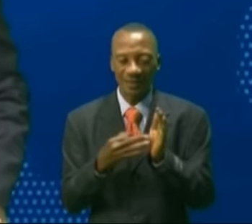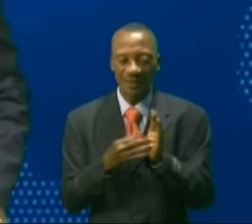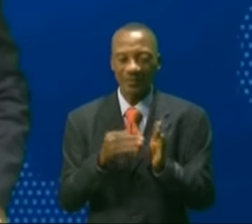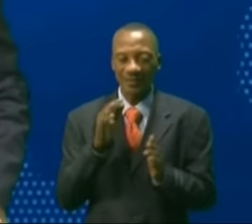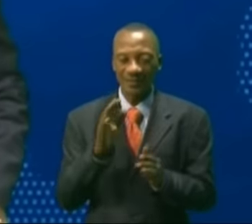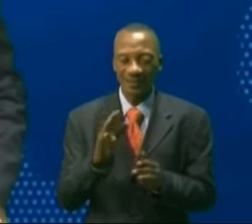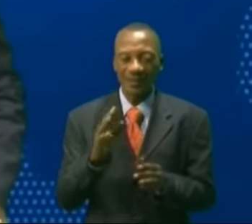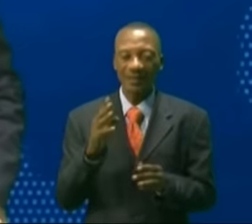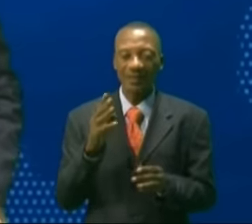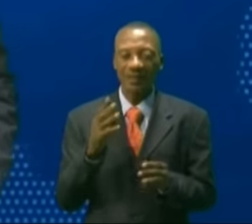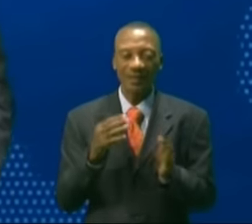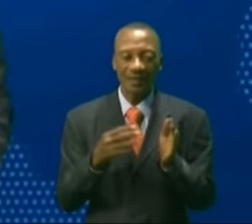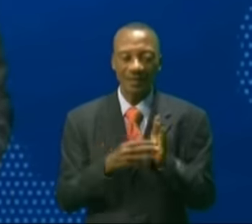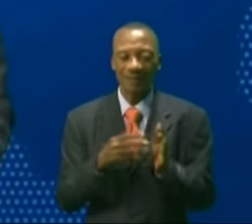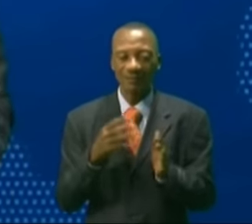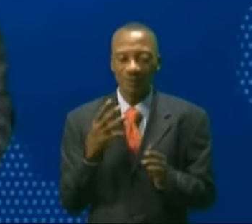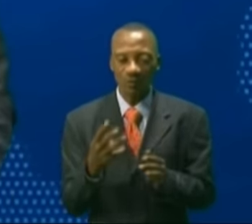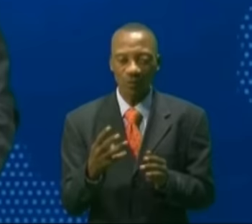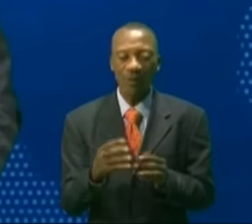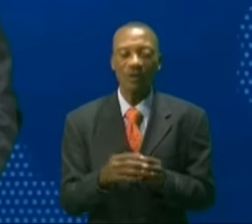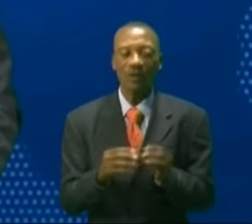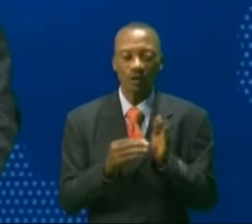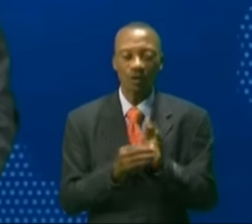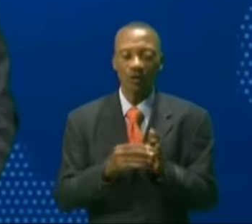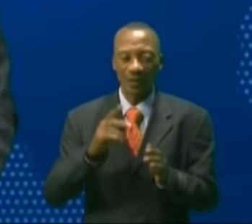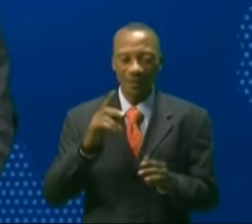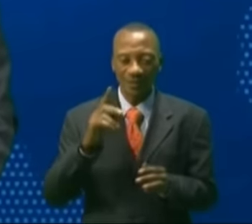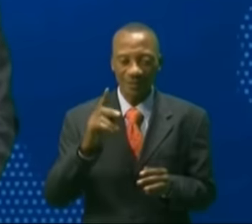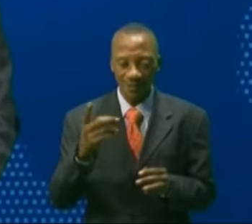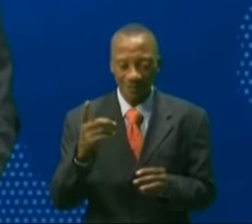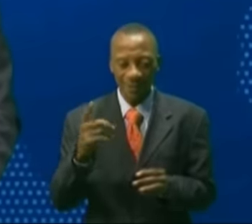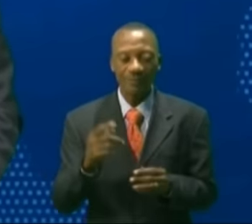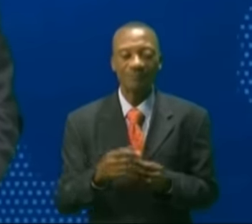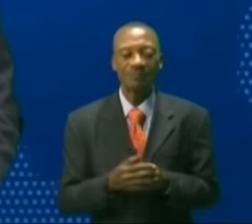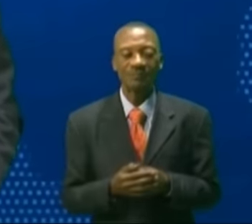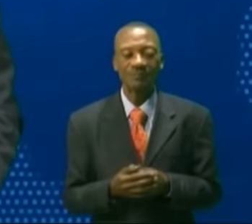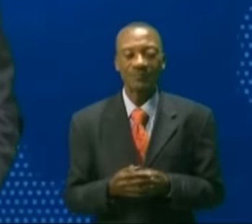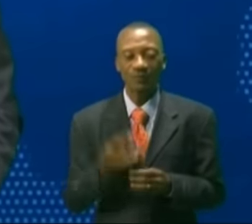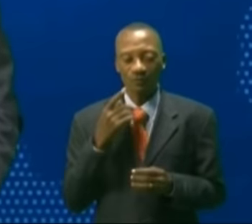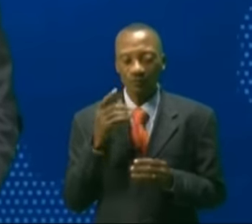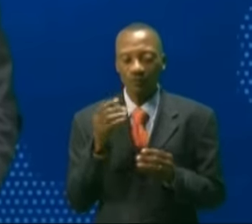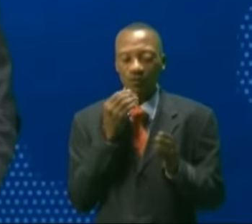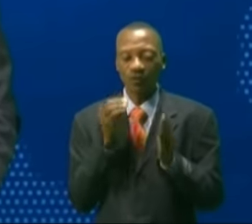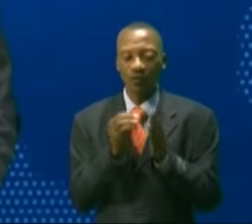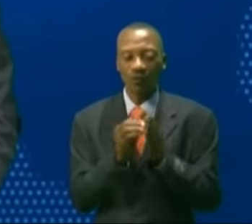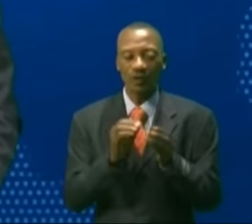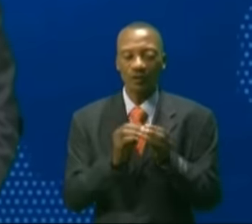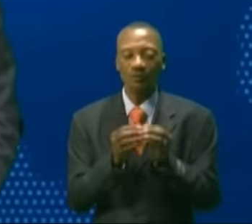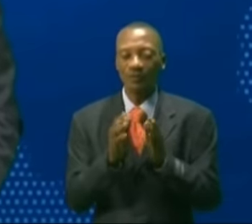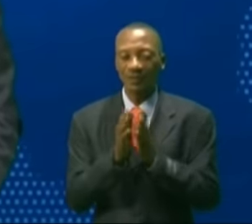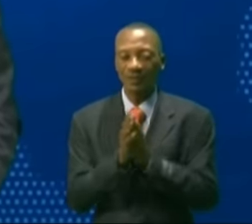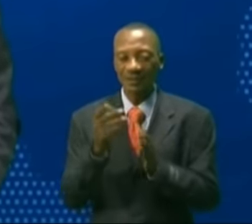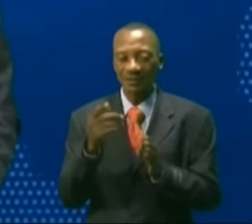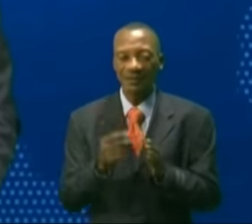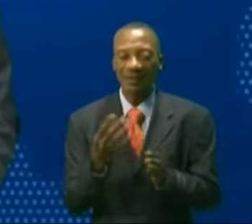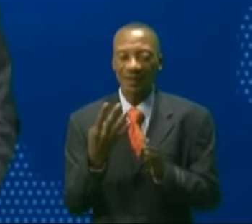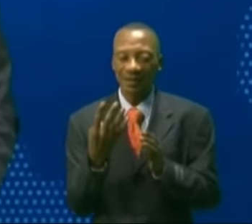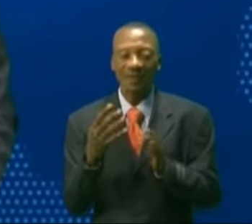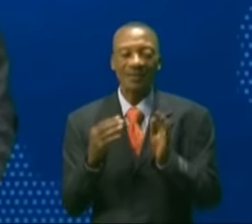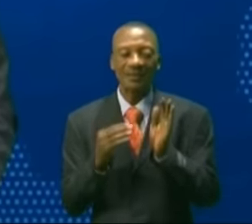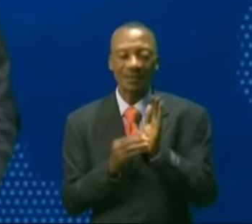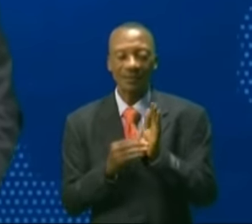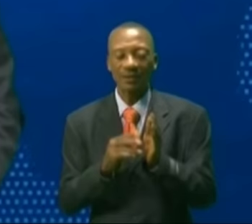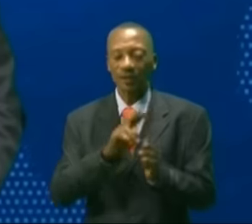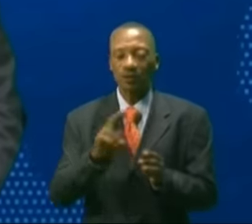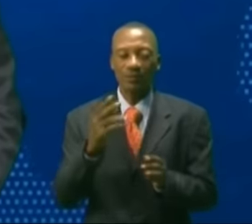et 191, vu l'ordonnance numéro 10/047 du 23 juin